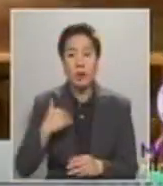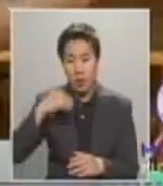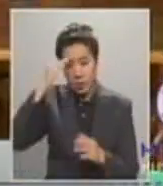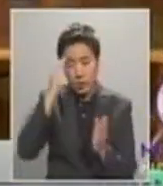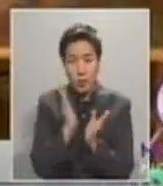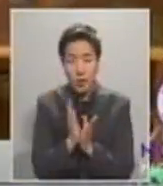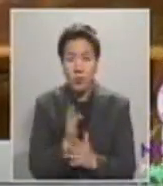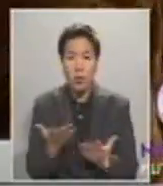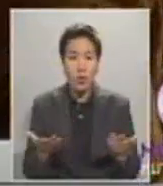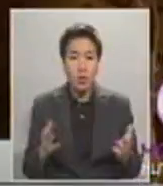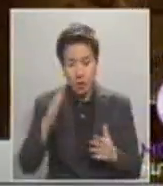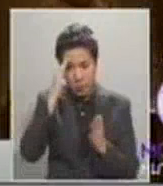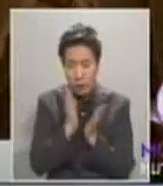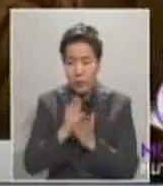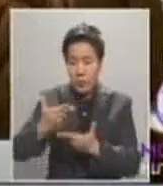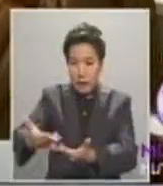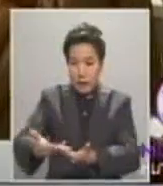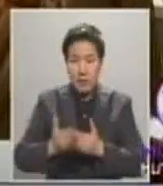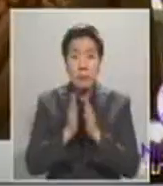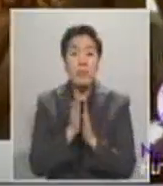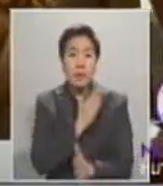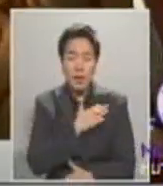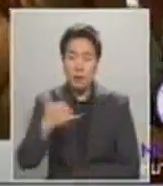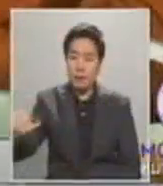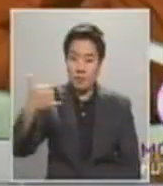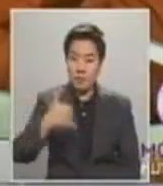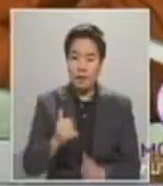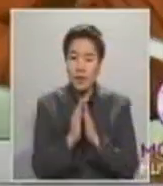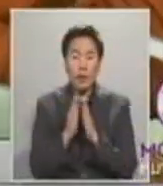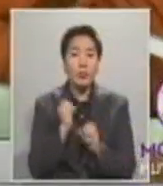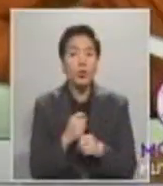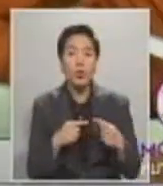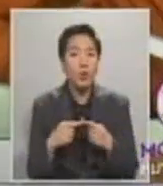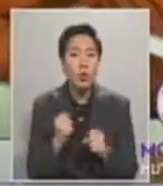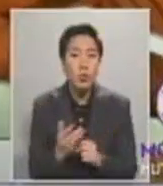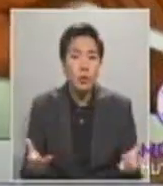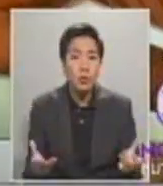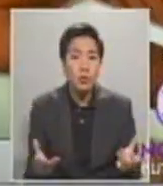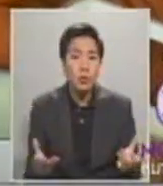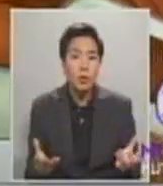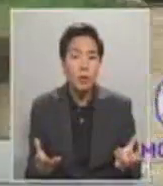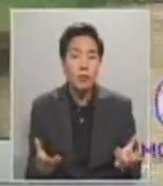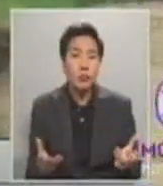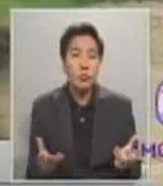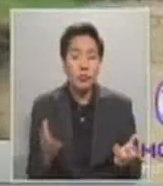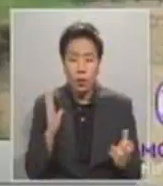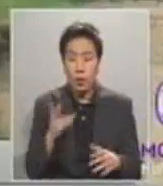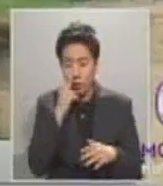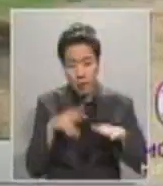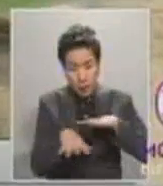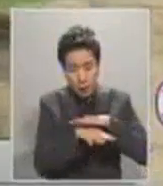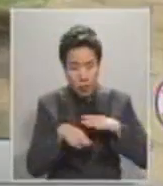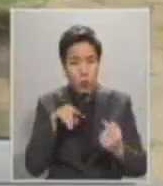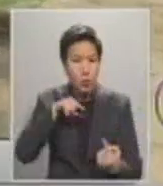แจ้งตำรวจก็นิมนต์ไปที่ โรงพัก เสร็จแล้วก็ยังไงต่อฮะ อ้าวก็ต้อง นิมนต์เจ้าคณะผู้ปกครองมาม าดู